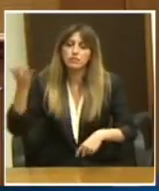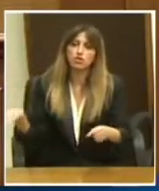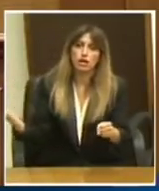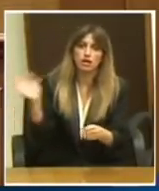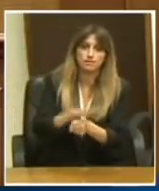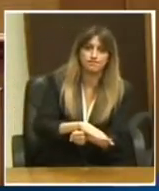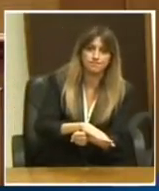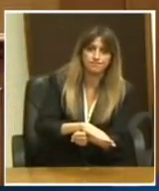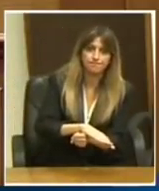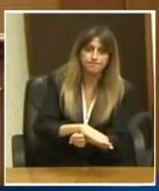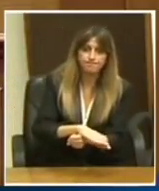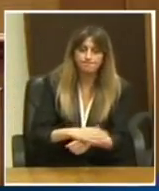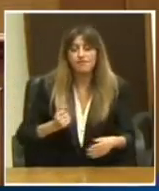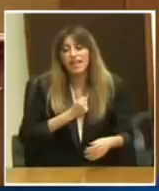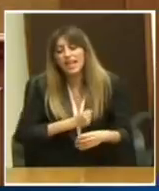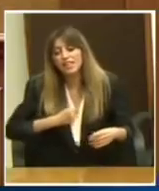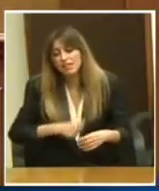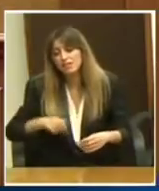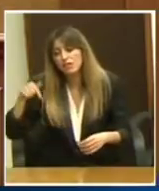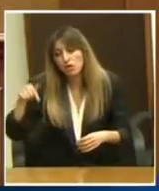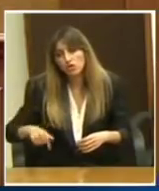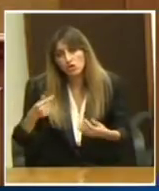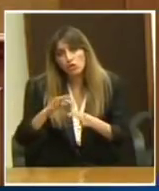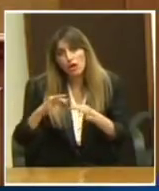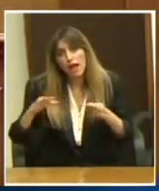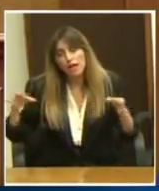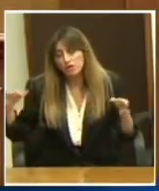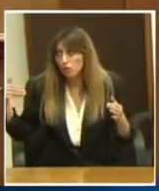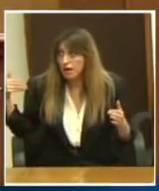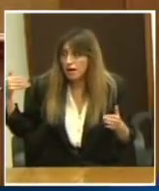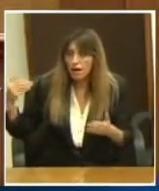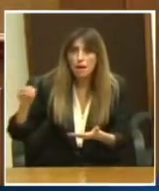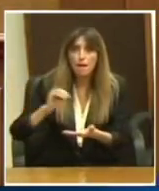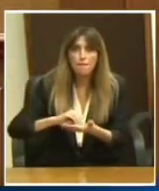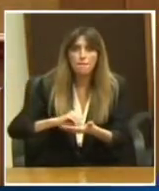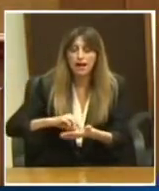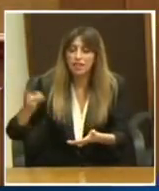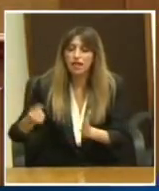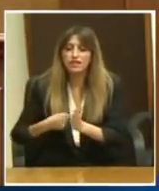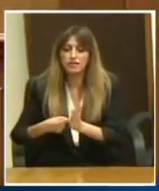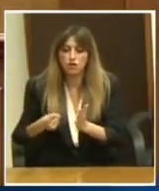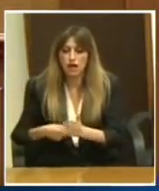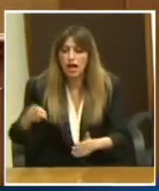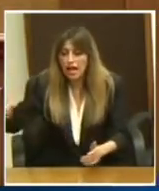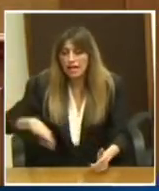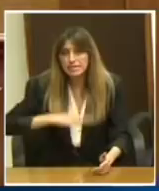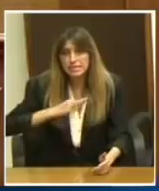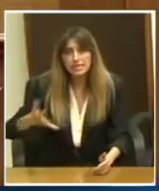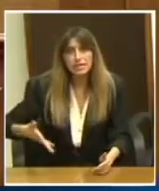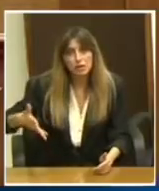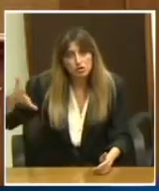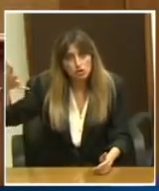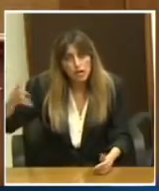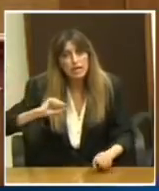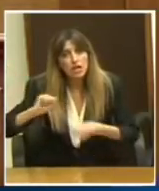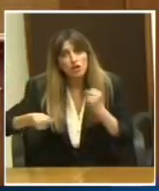ειρωνία της τύχης αυτό, κύριε Μητσοτάκη, δεν είστε μέλος προφανώς, αλλά επιχειρείτε να ρίξετε με την πρόταση αυτή μορφής μια κυβέρνηση που προσπαθεί να βρει λύση μετά από